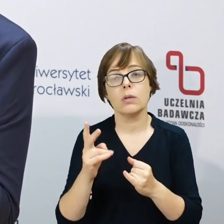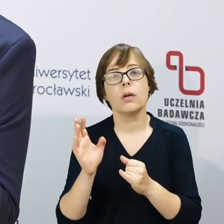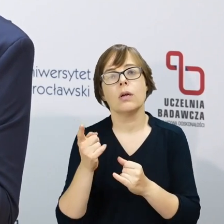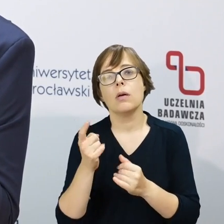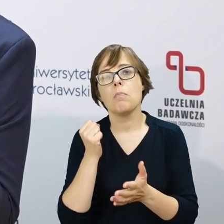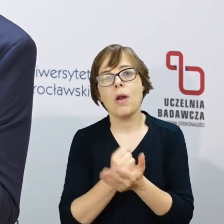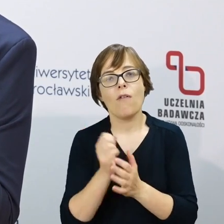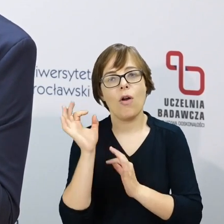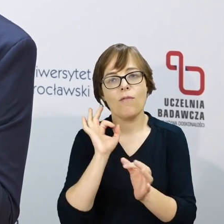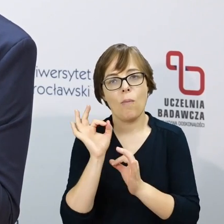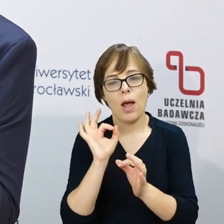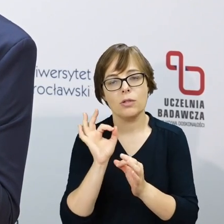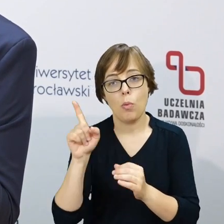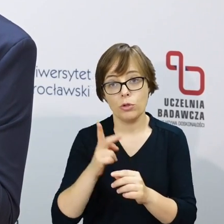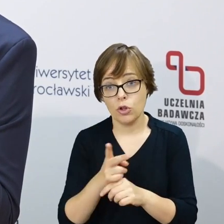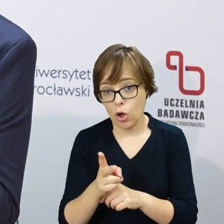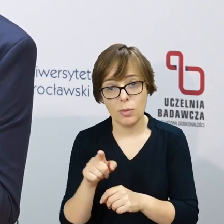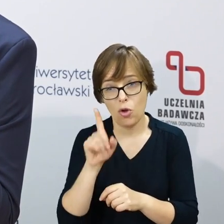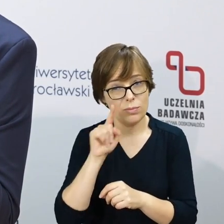to jest to dramat.